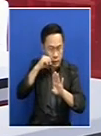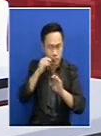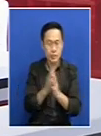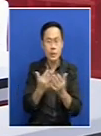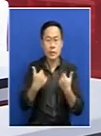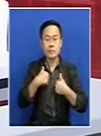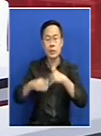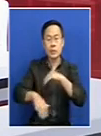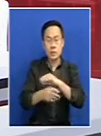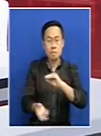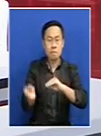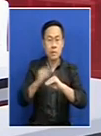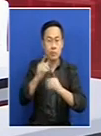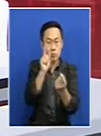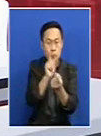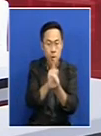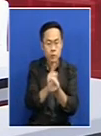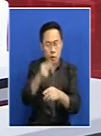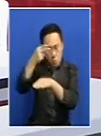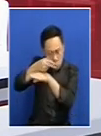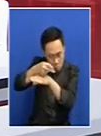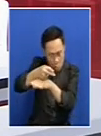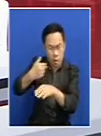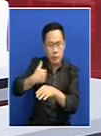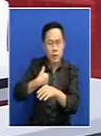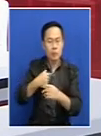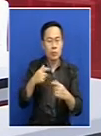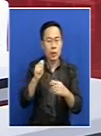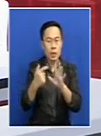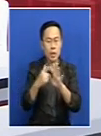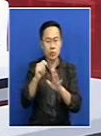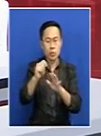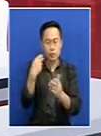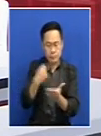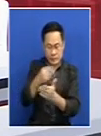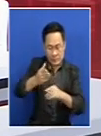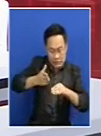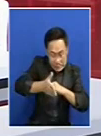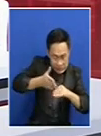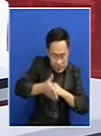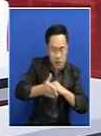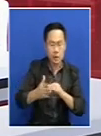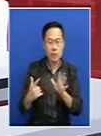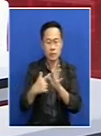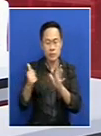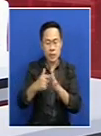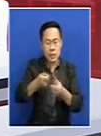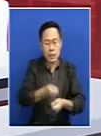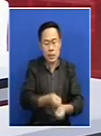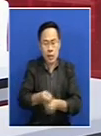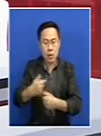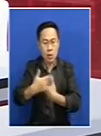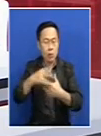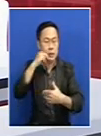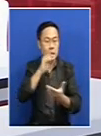แล้วก็มีหลักฐานว่าไปพบจากกล้องวงจรปิดนายอาตูนี่ไปซื้อเลื่อยรวมไปถึงซื้อน้ำยาล้างห้องน้ำจากห้างสร